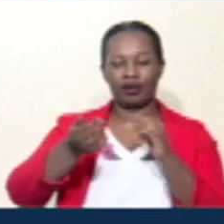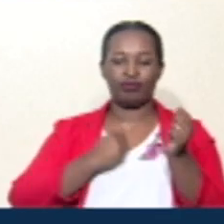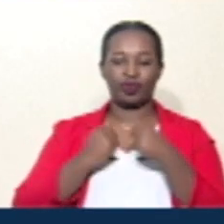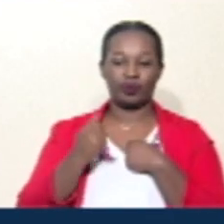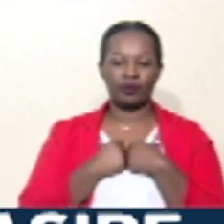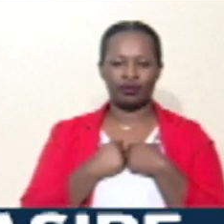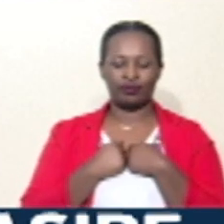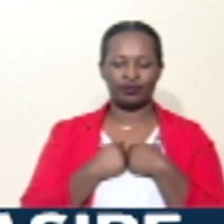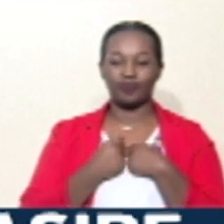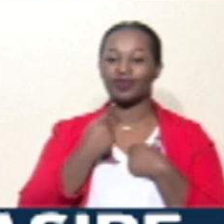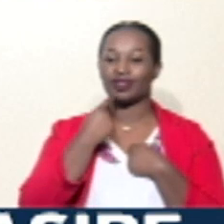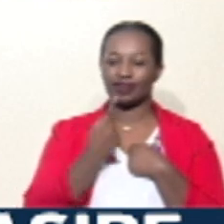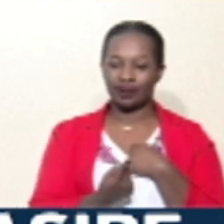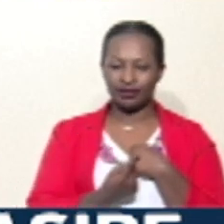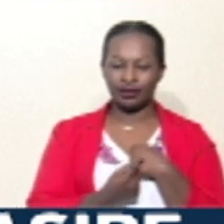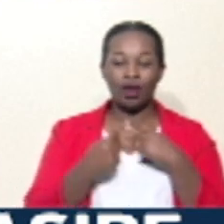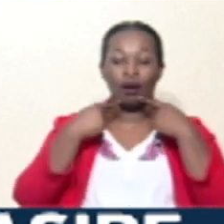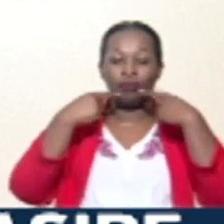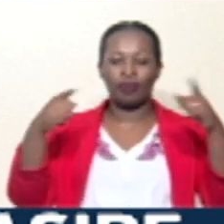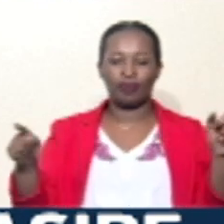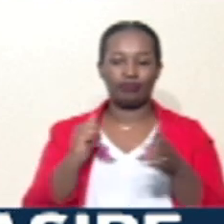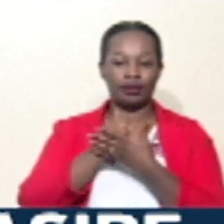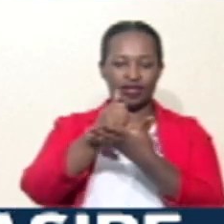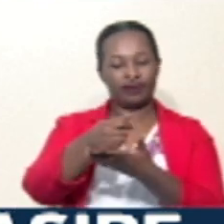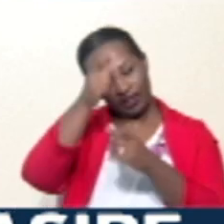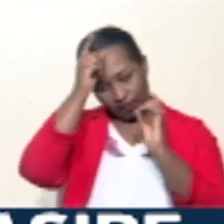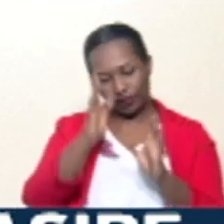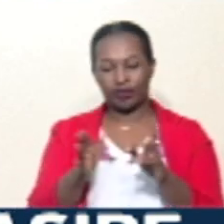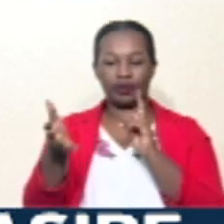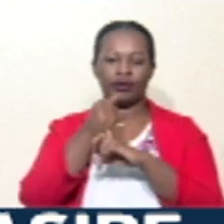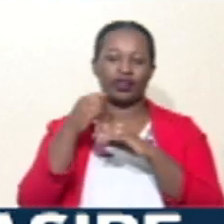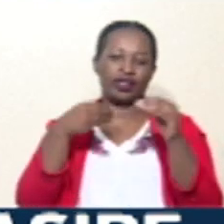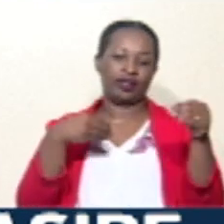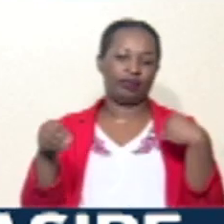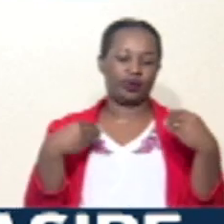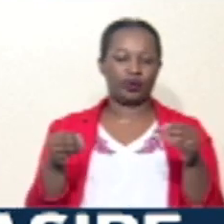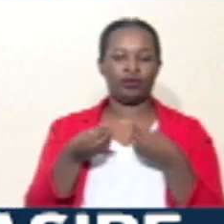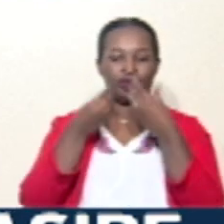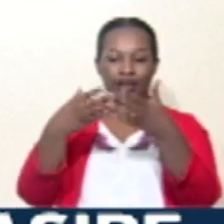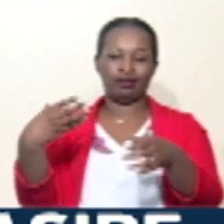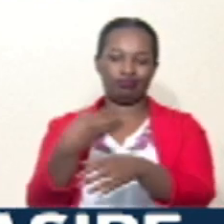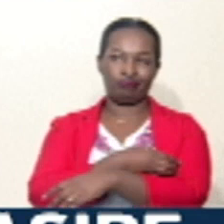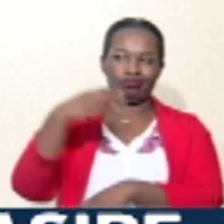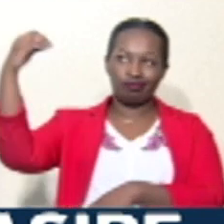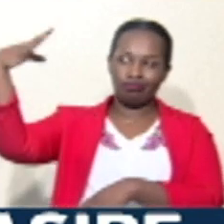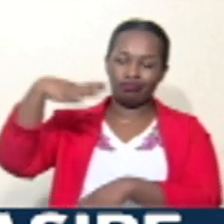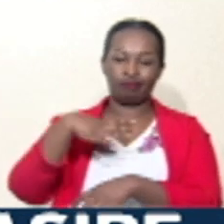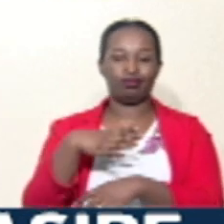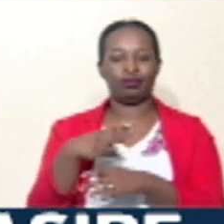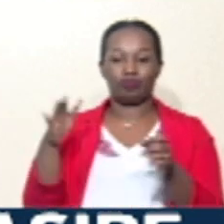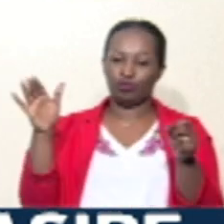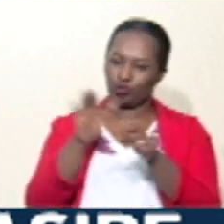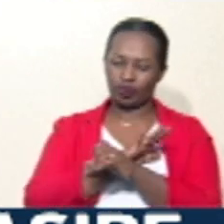bakaba bavuga ko baratangaza ko bagiye gufasha abaturage kubona ibikoresho bitanga ingufu z'imirasire y'izuba kandi